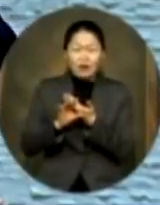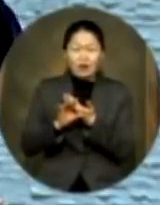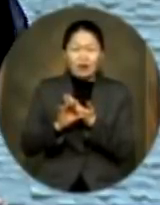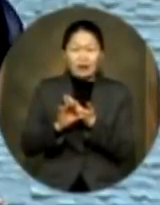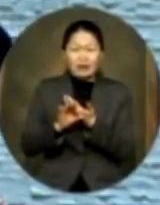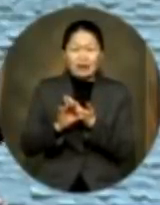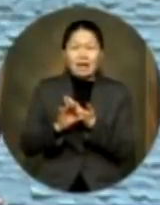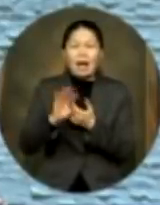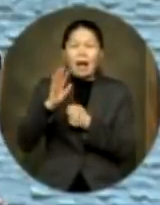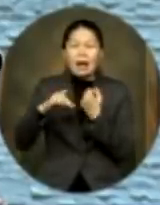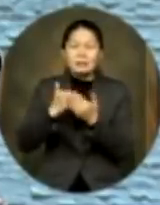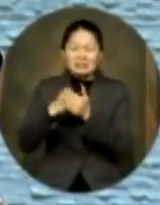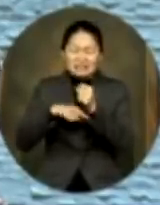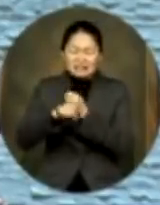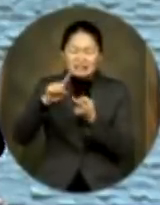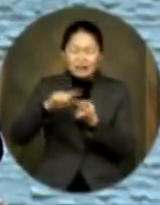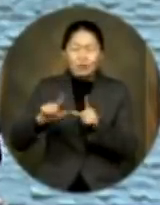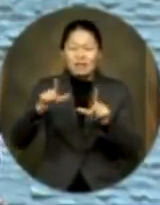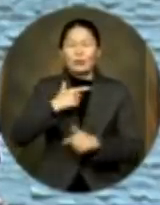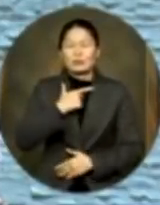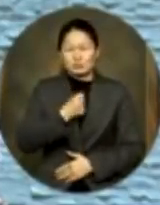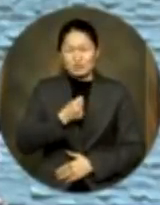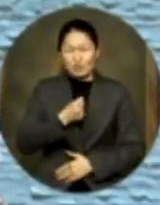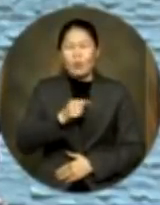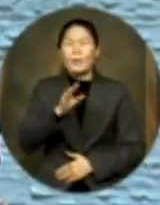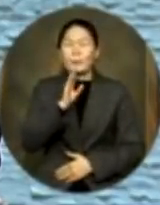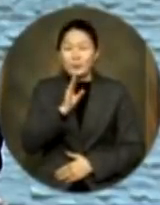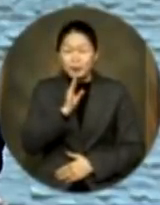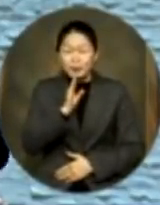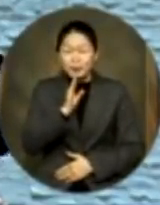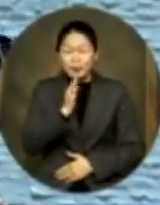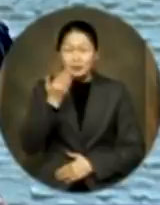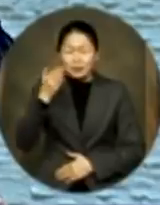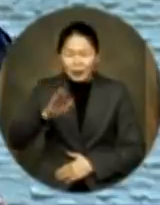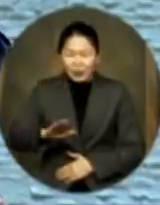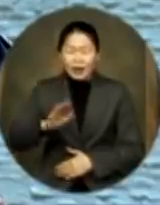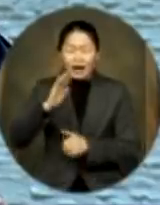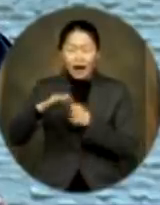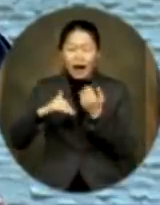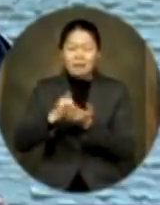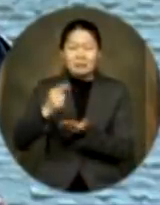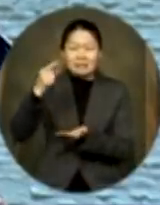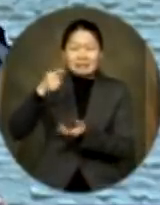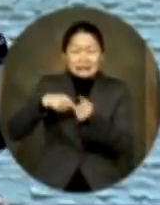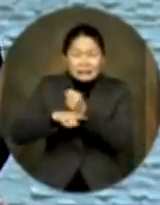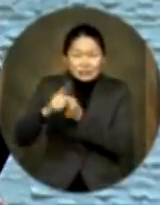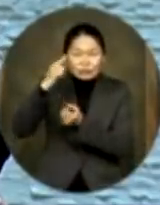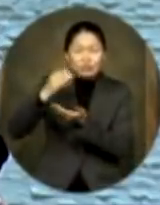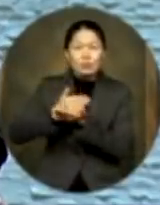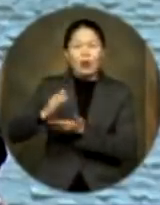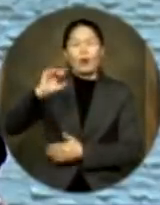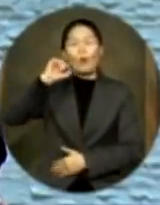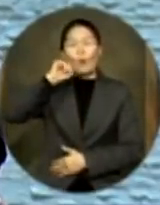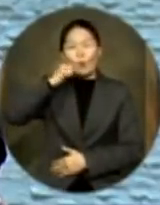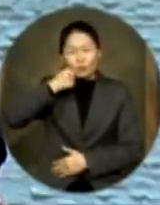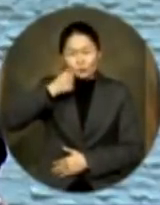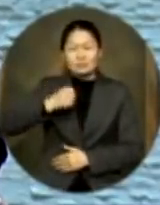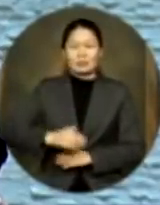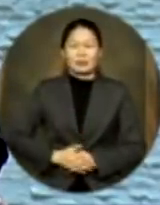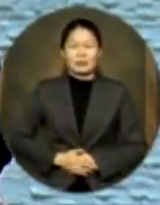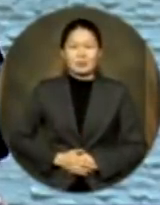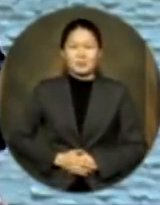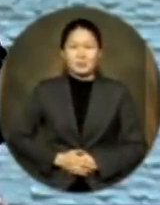살고 싶은 것은 솔직히 맞지만 하나님의 뜻을 분별하기 가자 뭐 어려울 것입니다